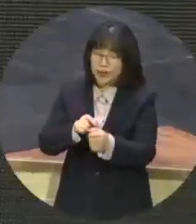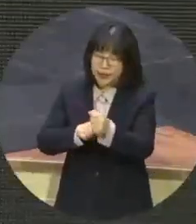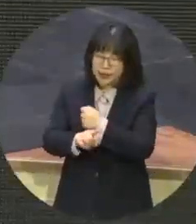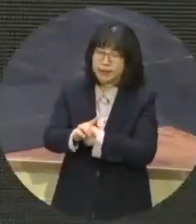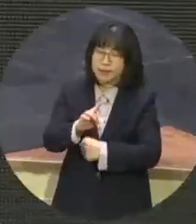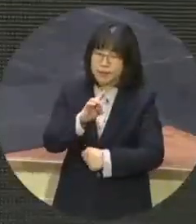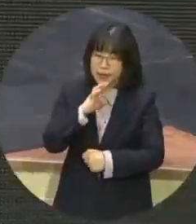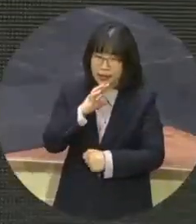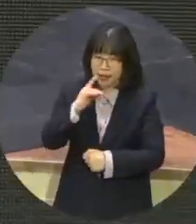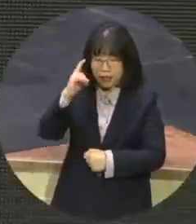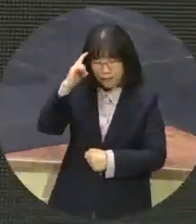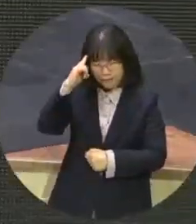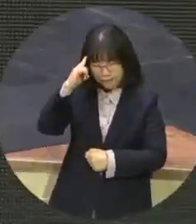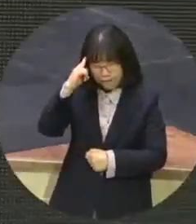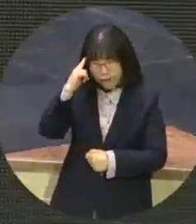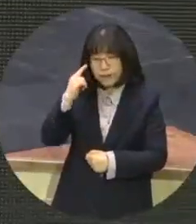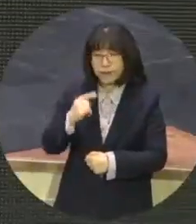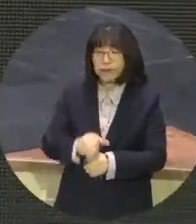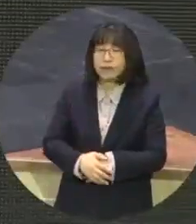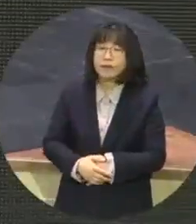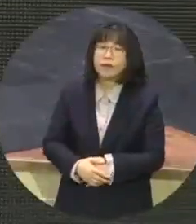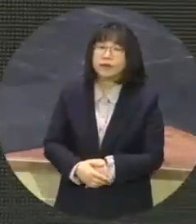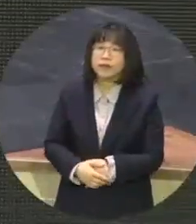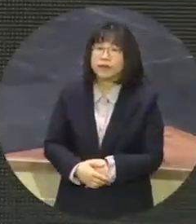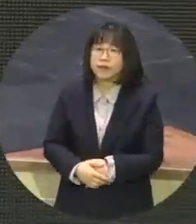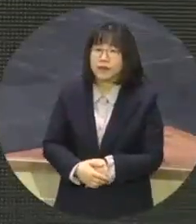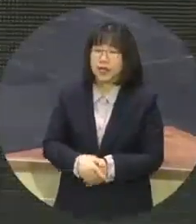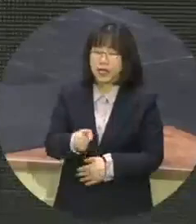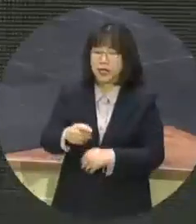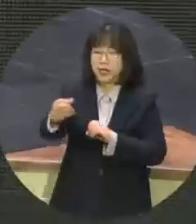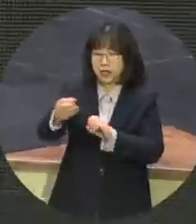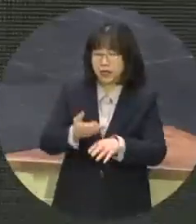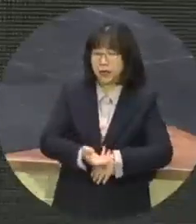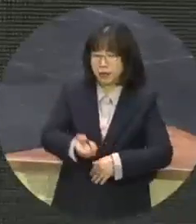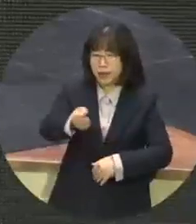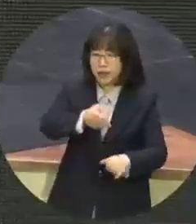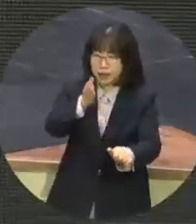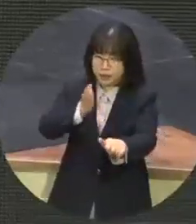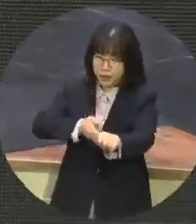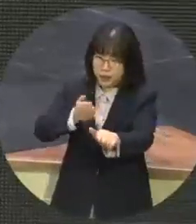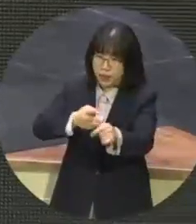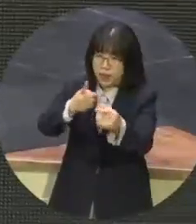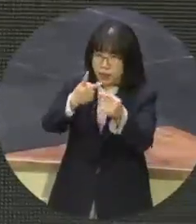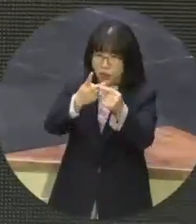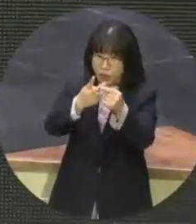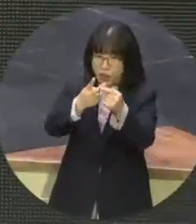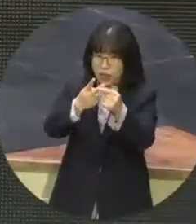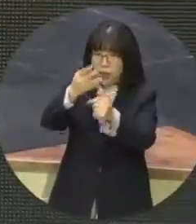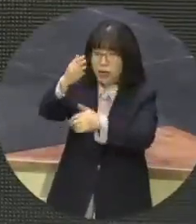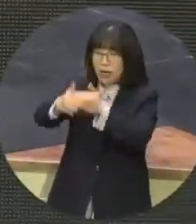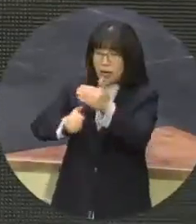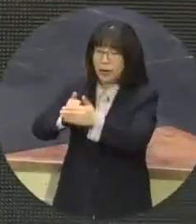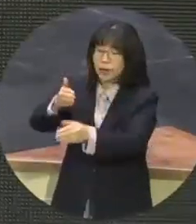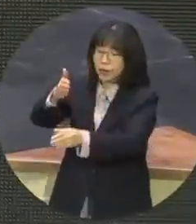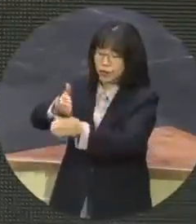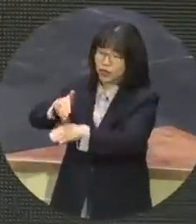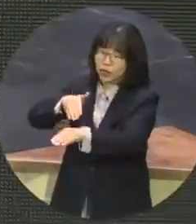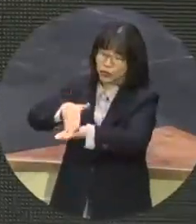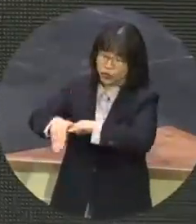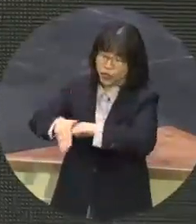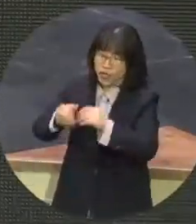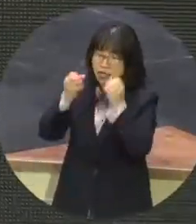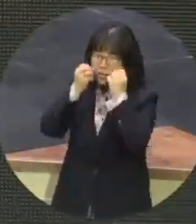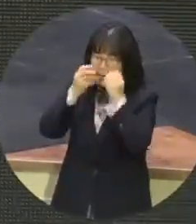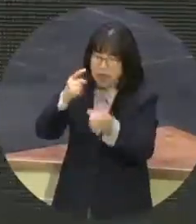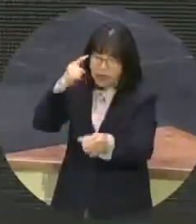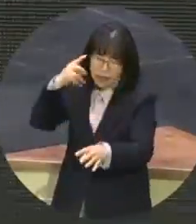그래서 이런 응답받는 예언계전 성도 되기를 제물로 축복합니다. 두 번째로 신본주의의 새틀입니다. 본문